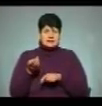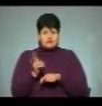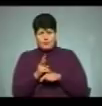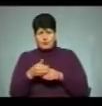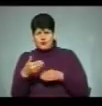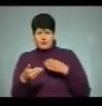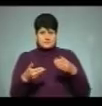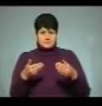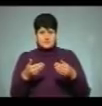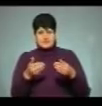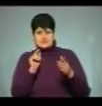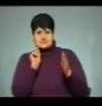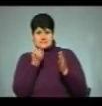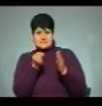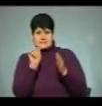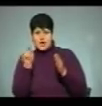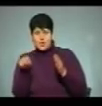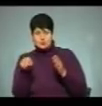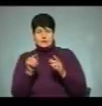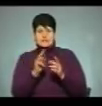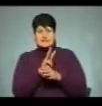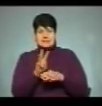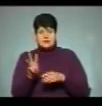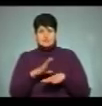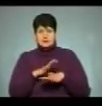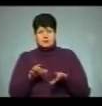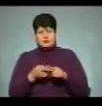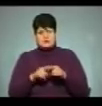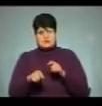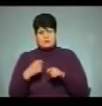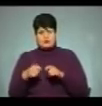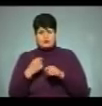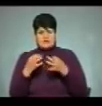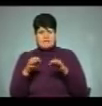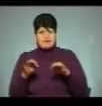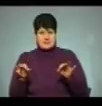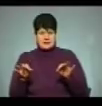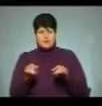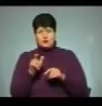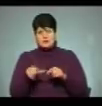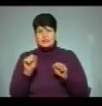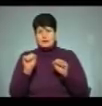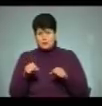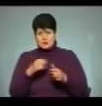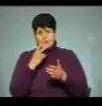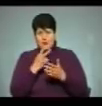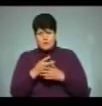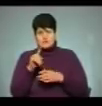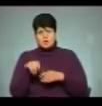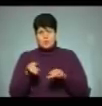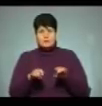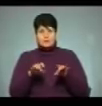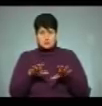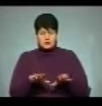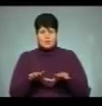двокрокова система заходу на сайт, яка з однією метою для того, щоб вони не були, ця вся база порушень, доступна в вільному режимі. Тобто людина може побачити номер постанови і